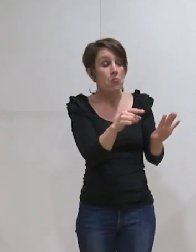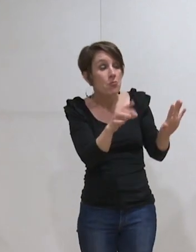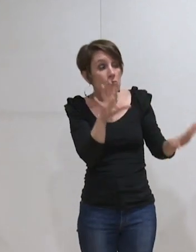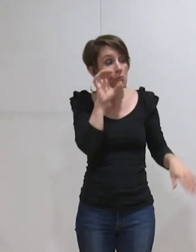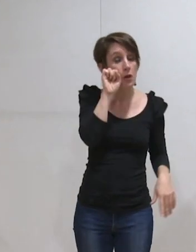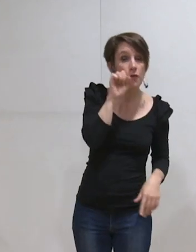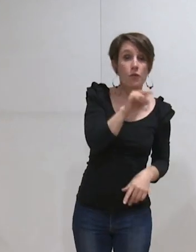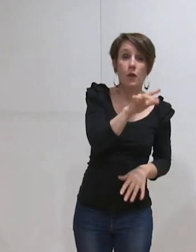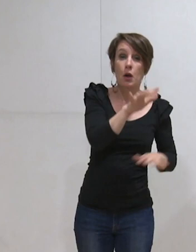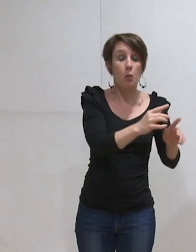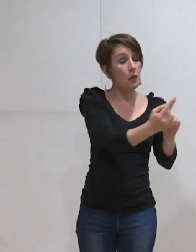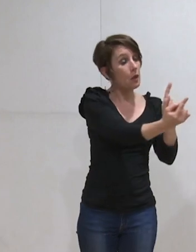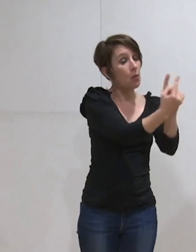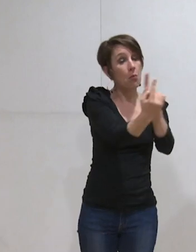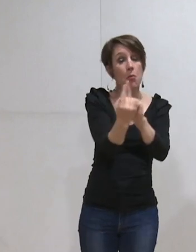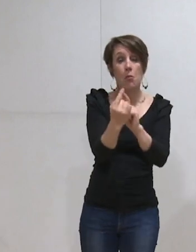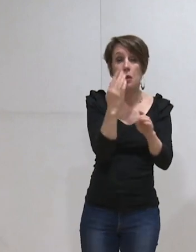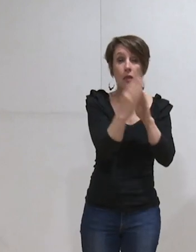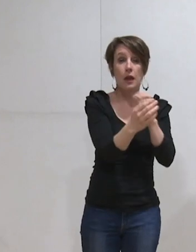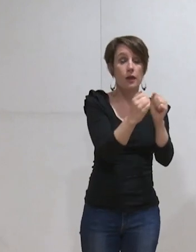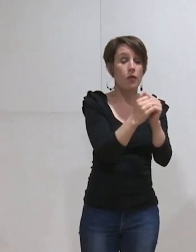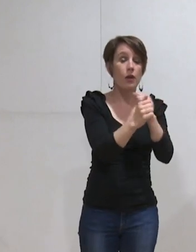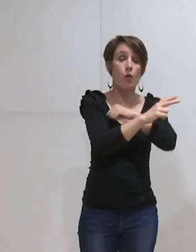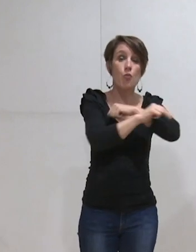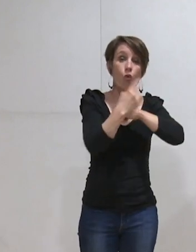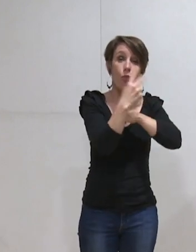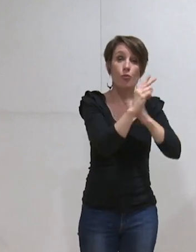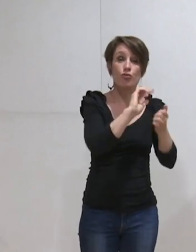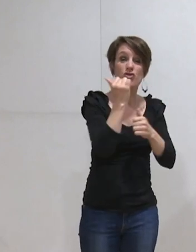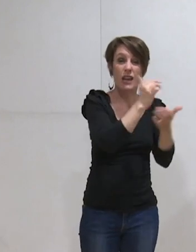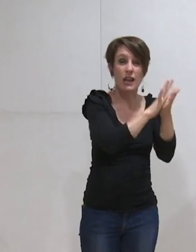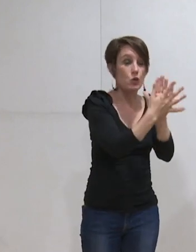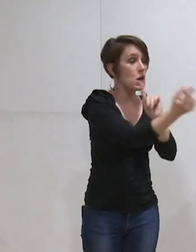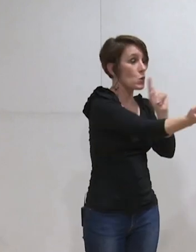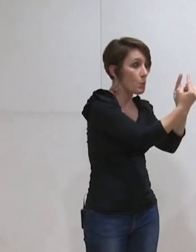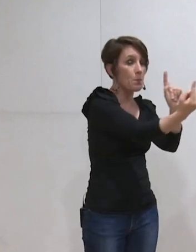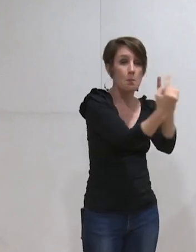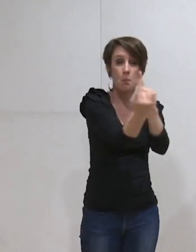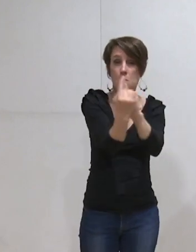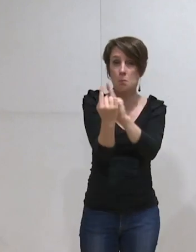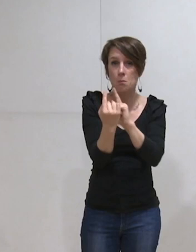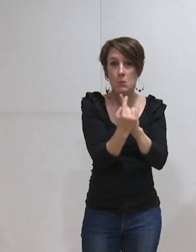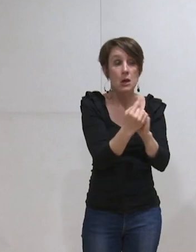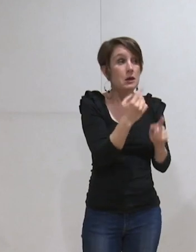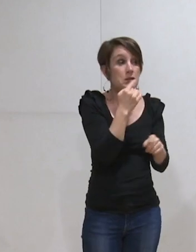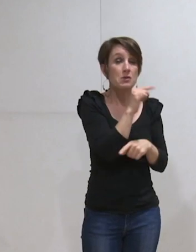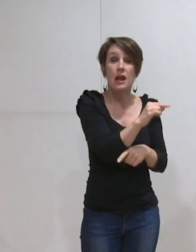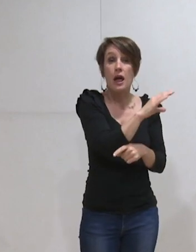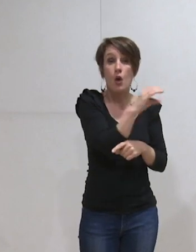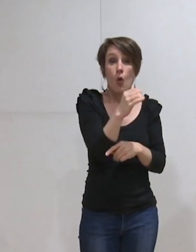d'entretien directement avec le bureau de chacune des associations apparemment pas de coconstruction